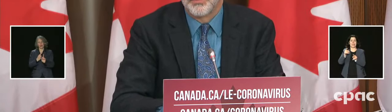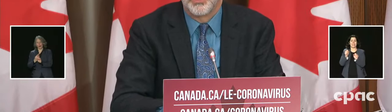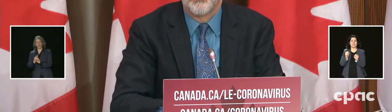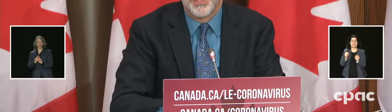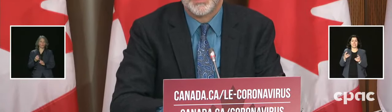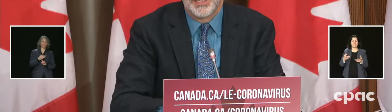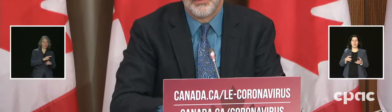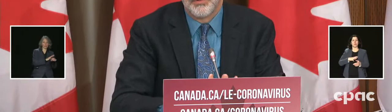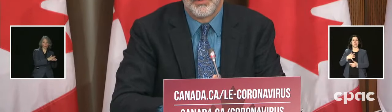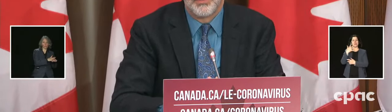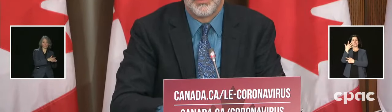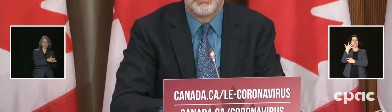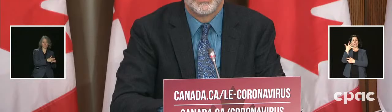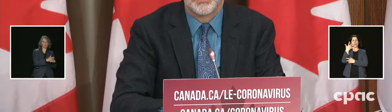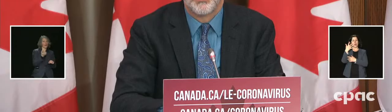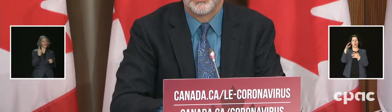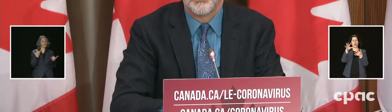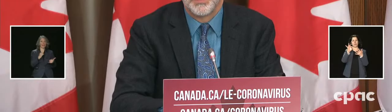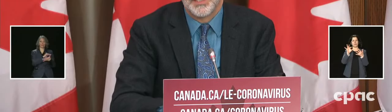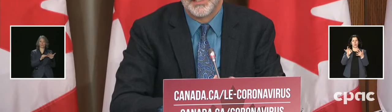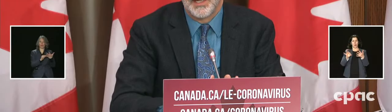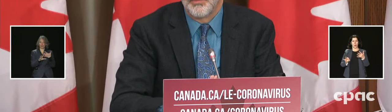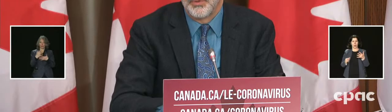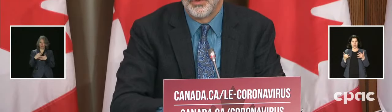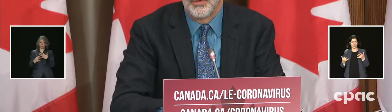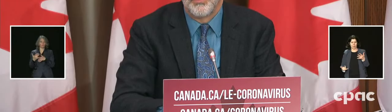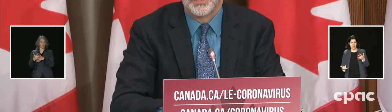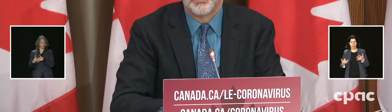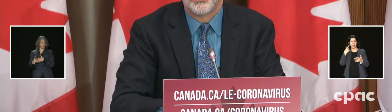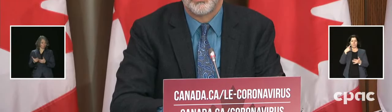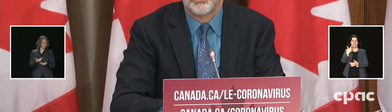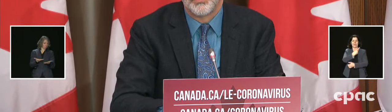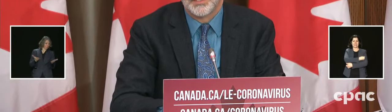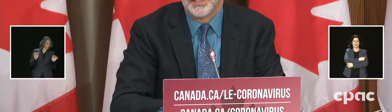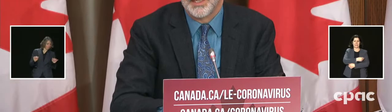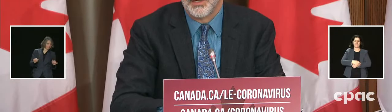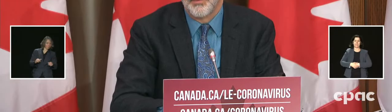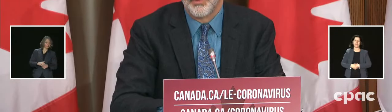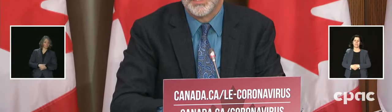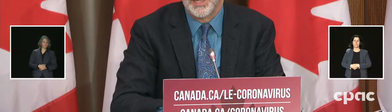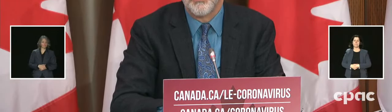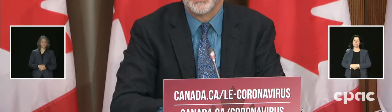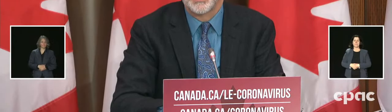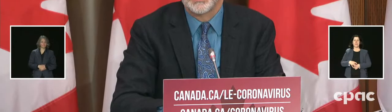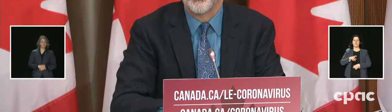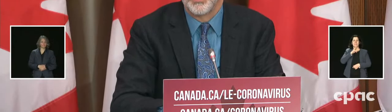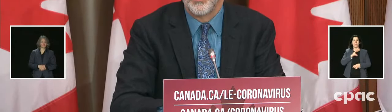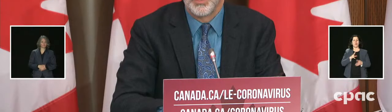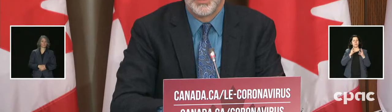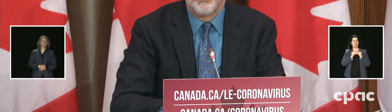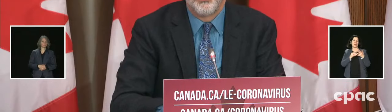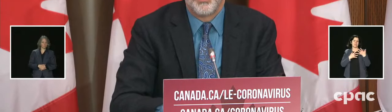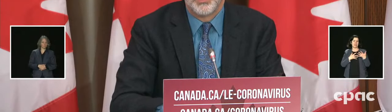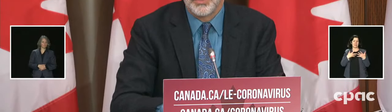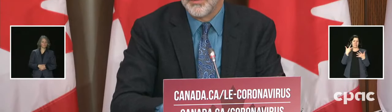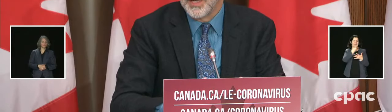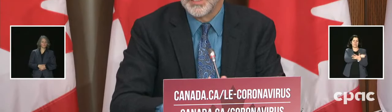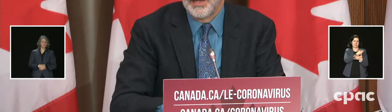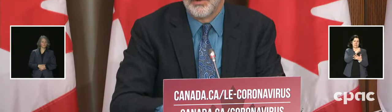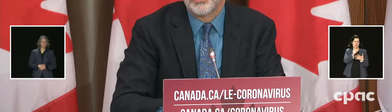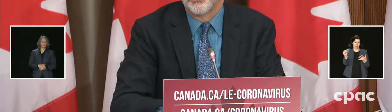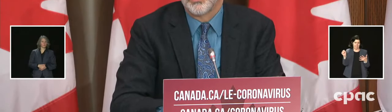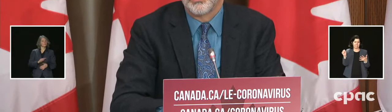fait, options de vaccins. Là, le Serum Institute of India étant comme une version du AstraZeneca. Mais on a 5 vaccins disponibles. Puis, tous